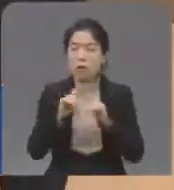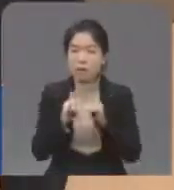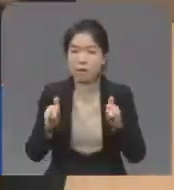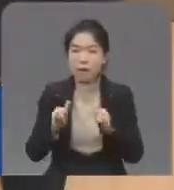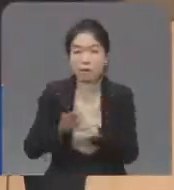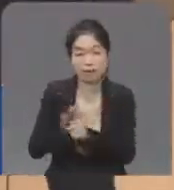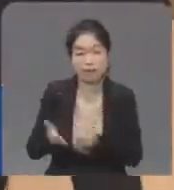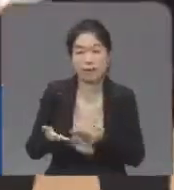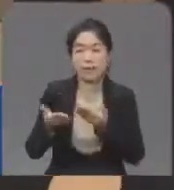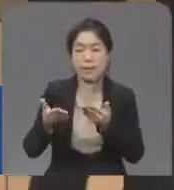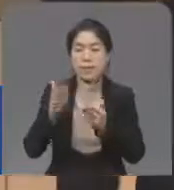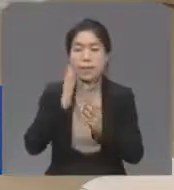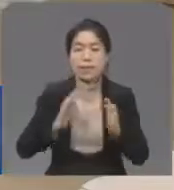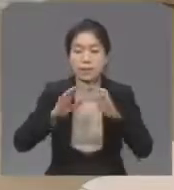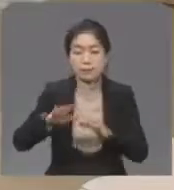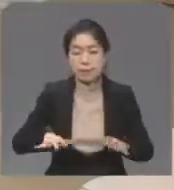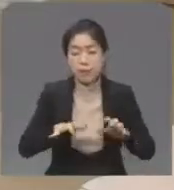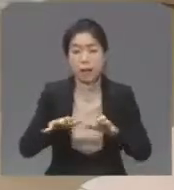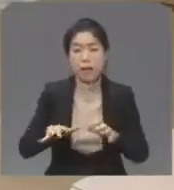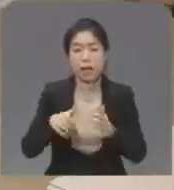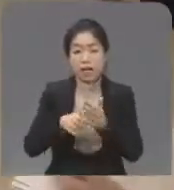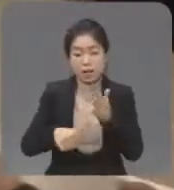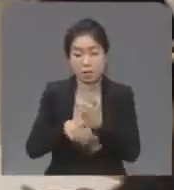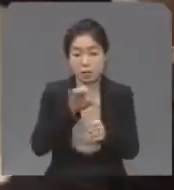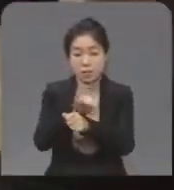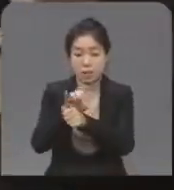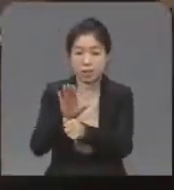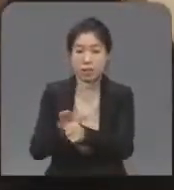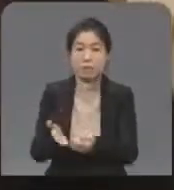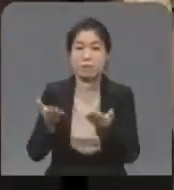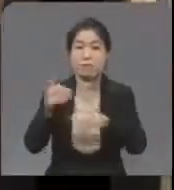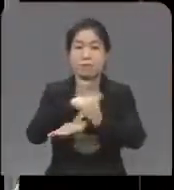온정을 전하는 김장 나눔 사업의 재료비 등으로 쓰일 예정입니다.